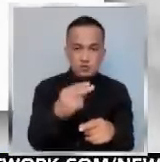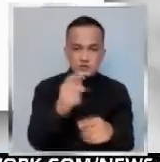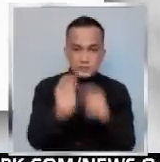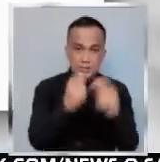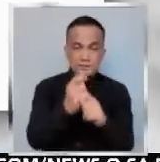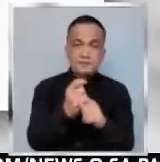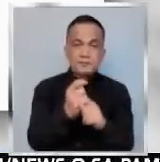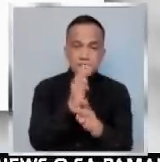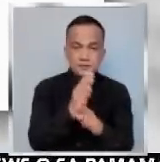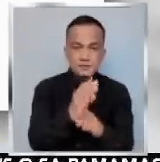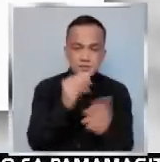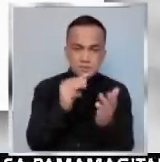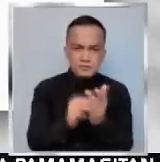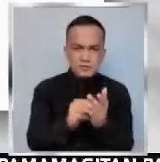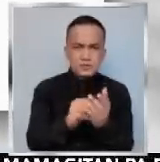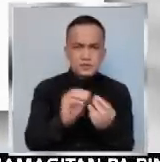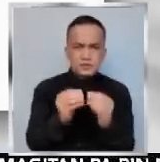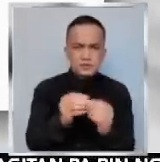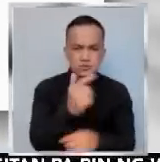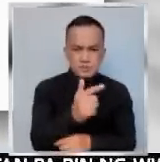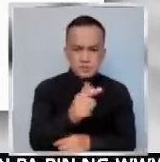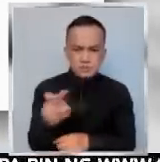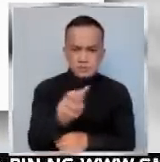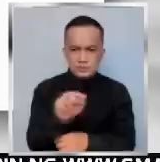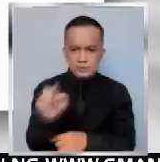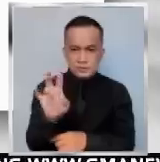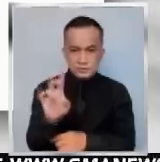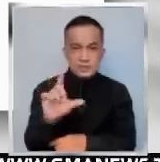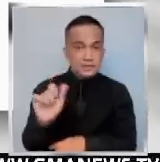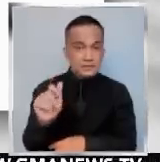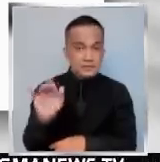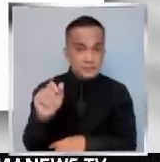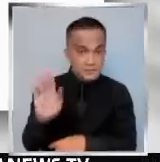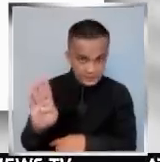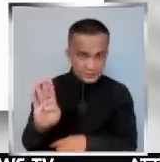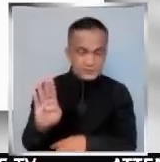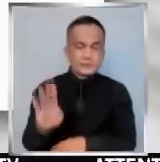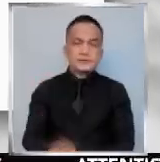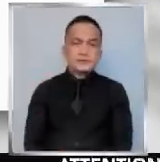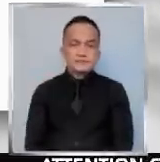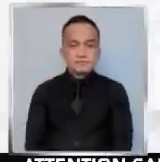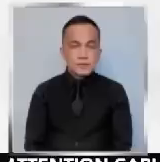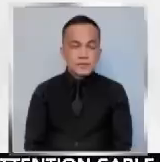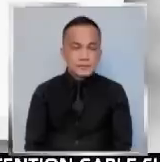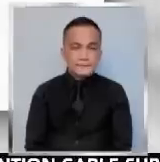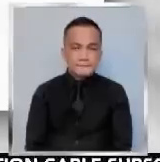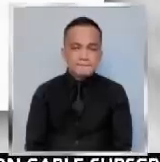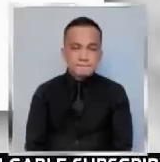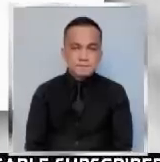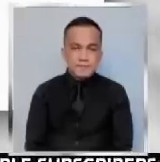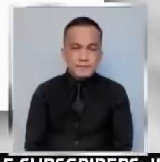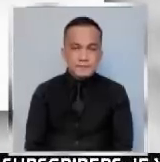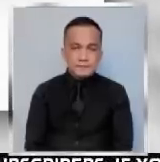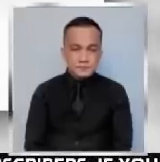ilalim ng Memo Circular 2022-17 ng Land Transportation Franchising and Regulatory Board o LTFRB. Kung